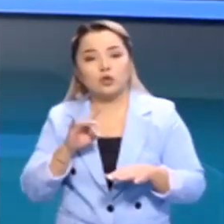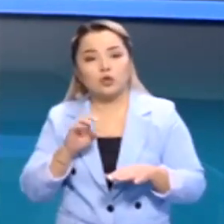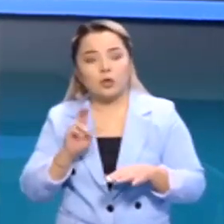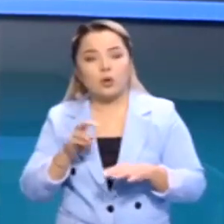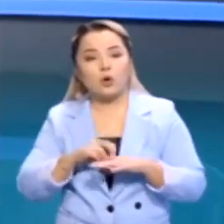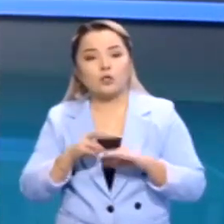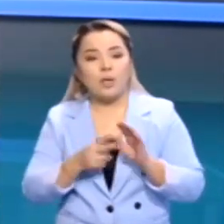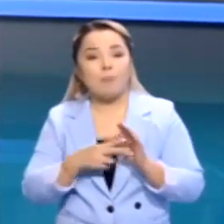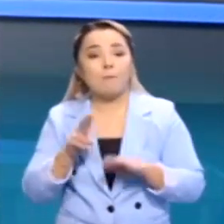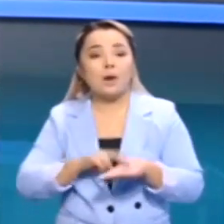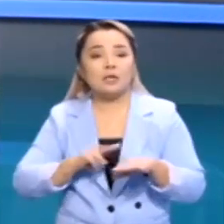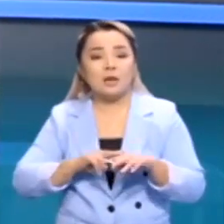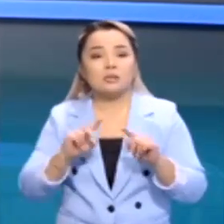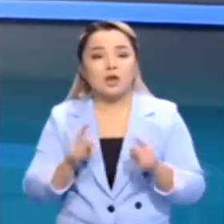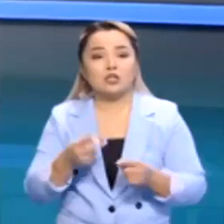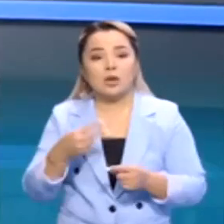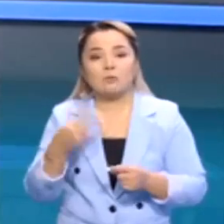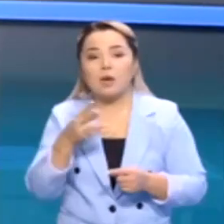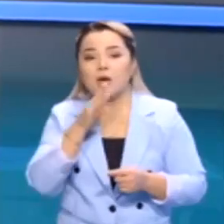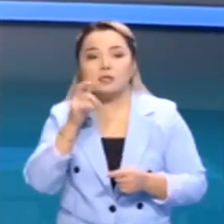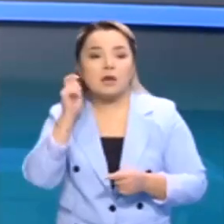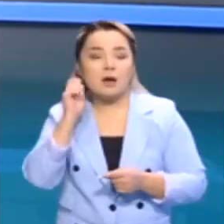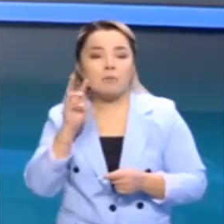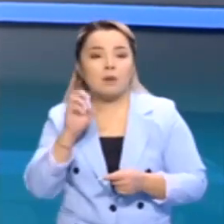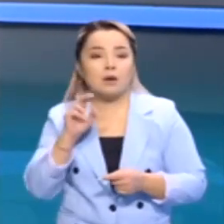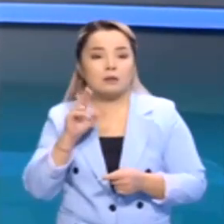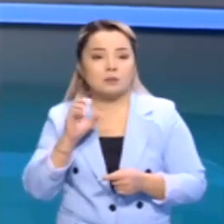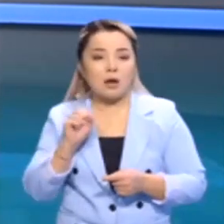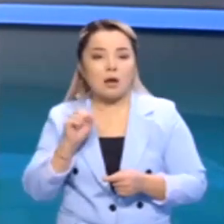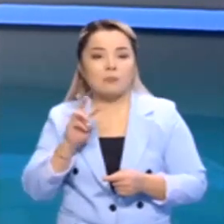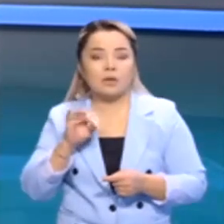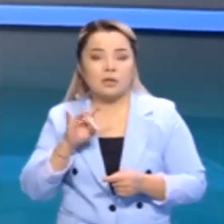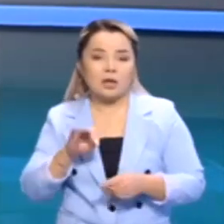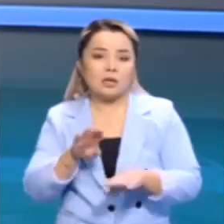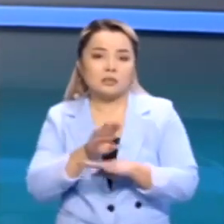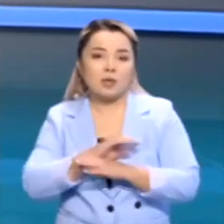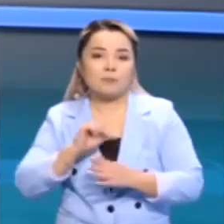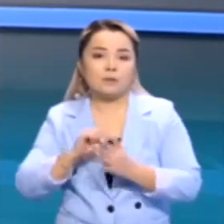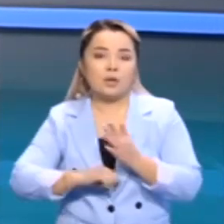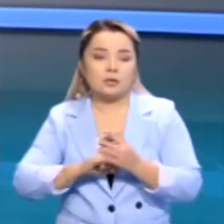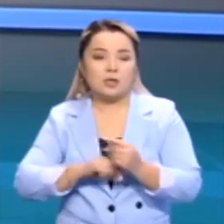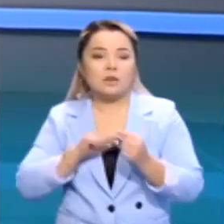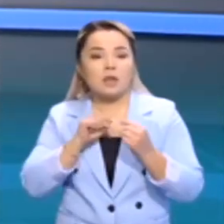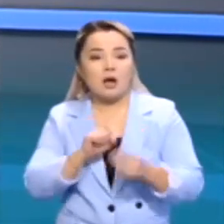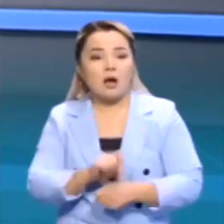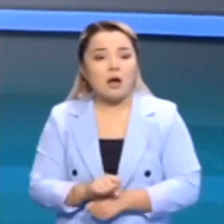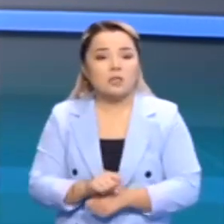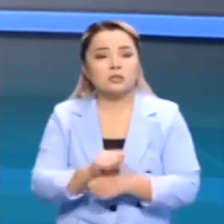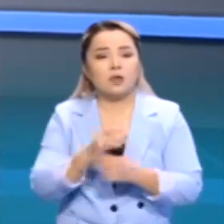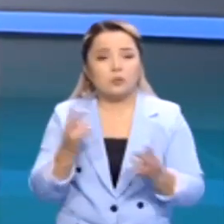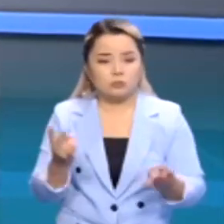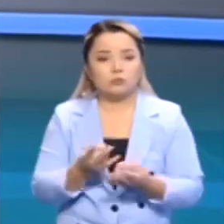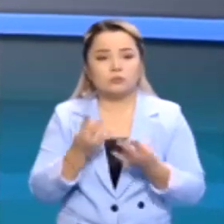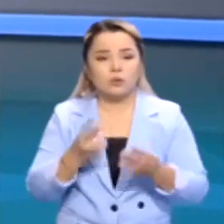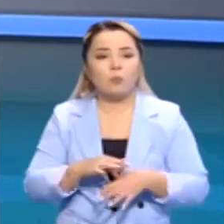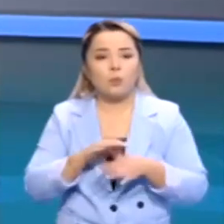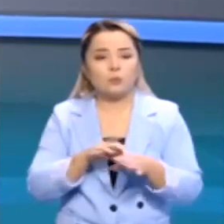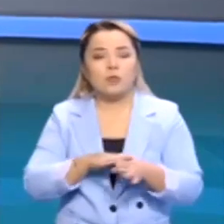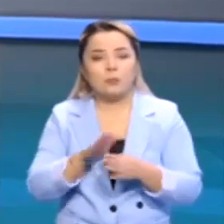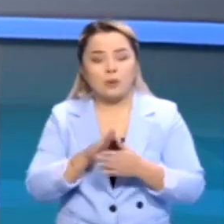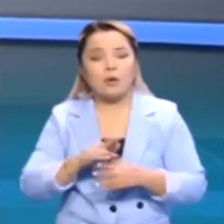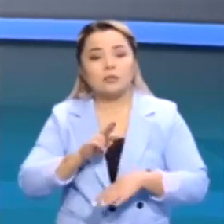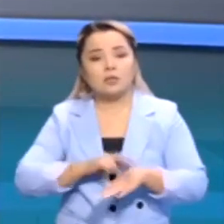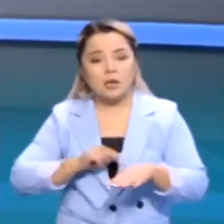17-сінде полиция қамауға алған 22 жастағы Махса Амиридің өліміне қарсы наразылық акциялары әлі болып жатыр. Тәртіп